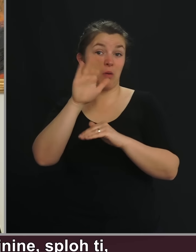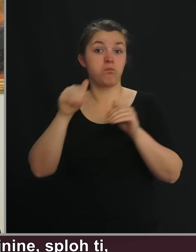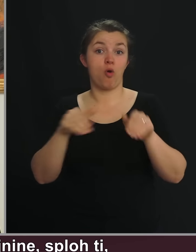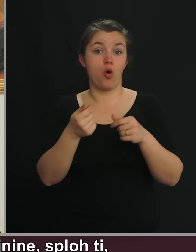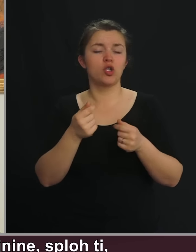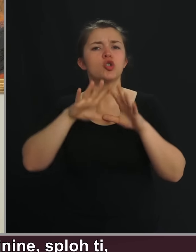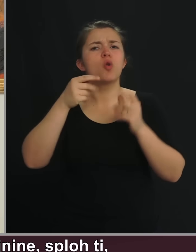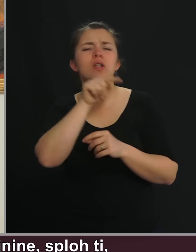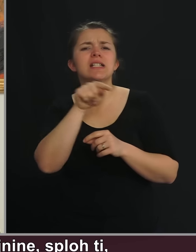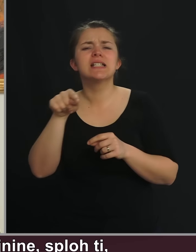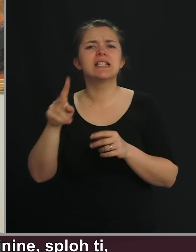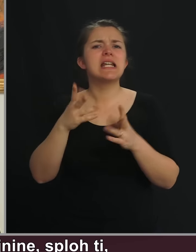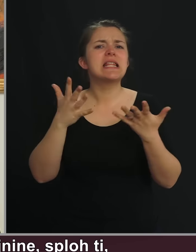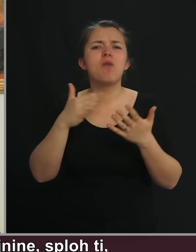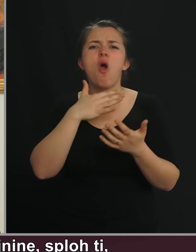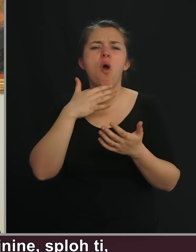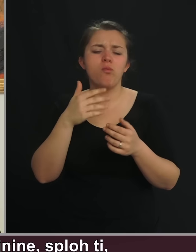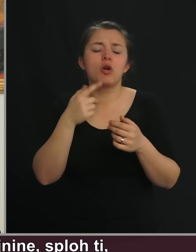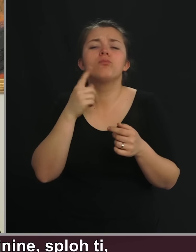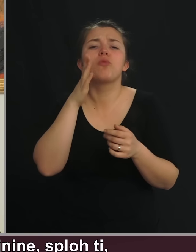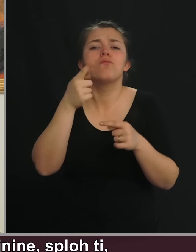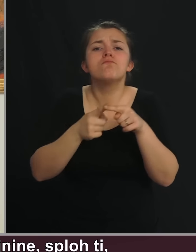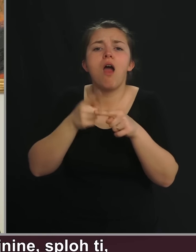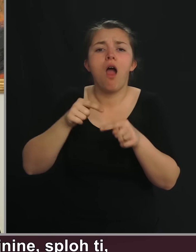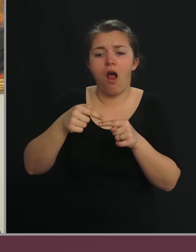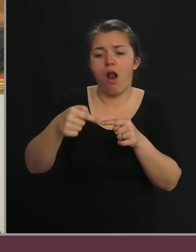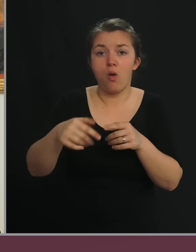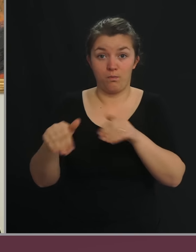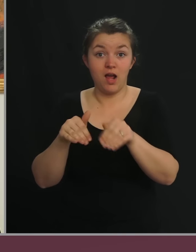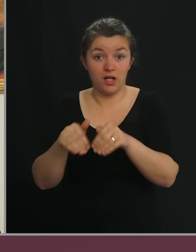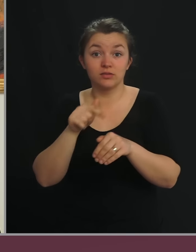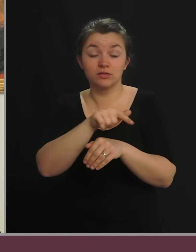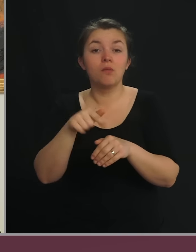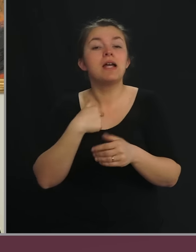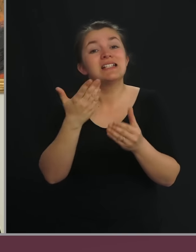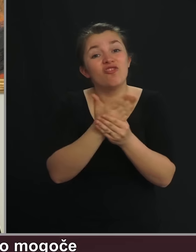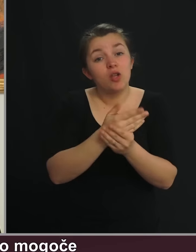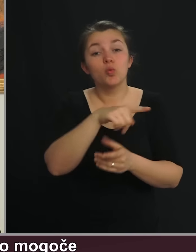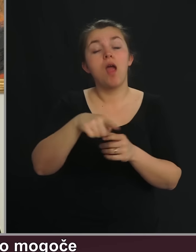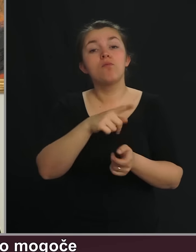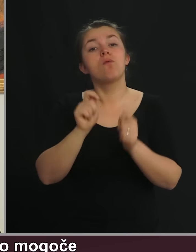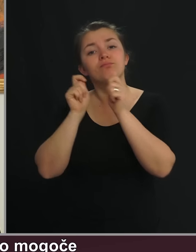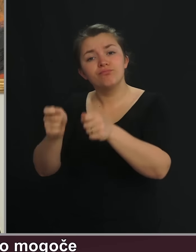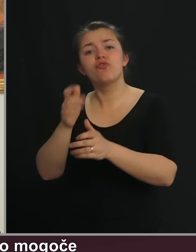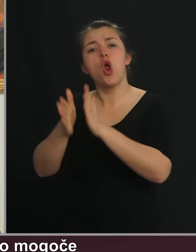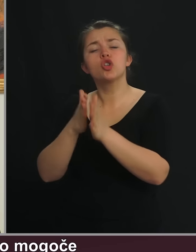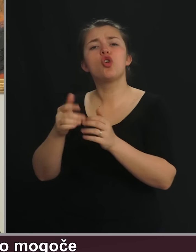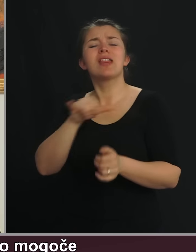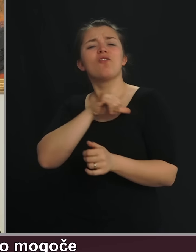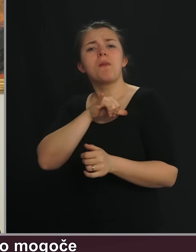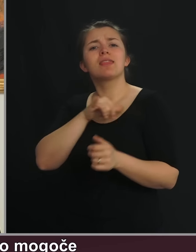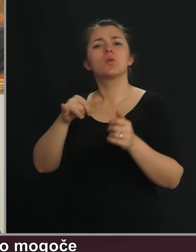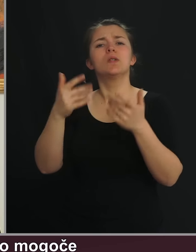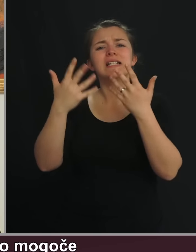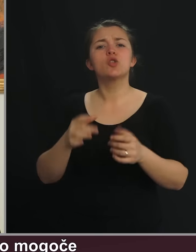njihove pokojnine, sploh tem, ti, ki nimajo veliko več do pokojnine, pa svetujemo, ne vložijo mogoče